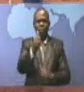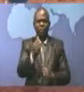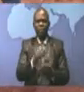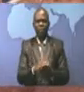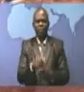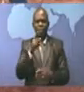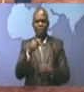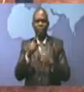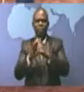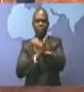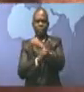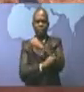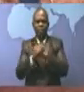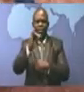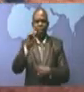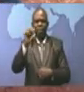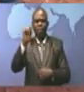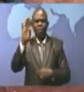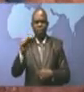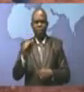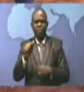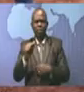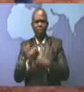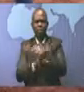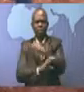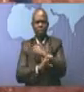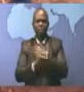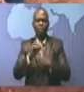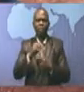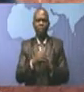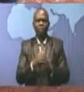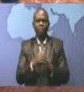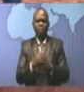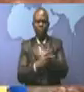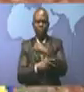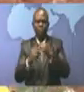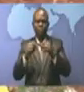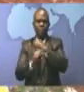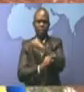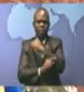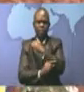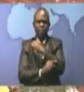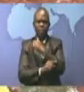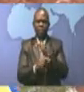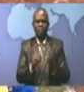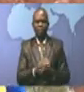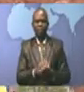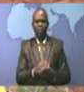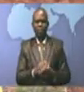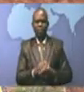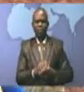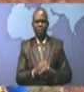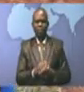en commune d'Itaba, en province de Gitega. Des travaux de la journée du jeudi dédiés à la protection de